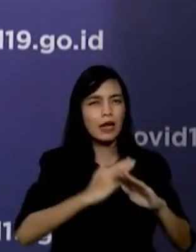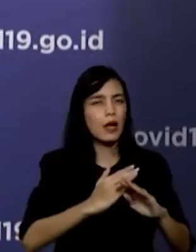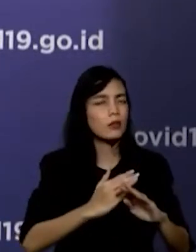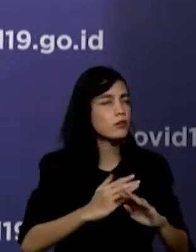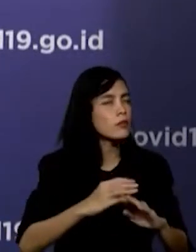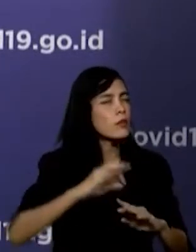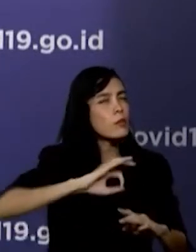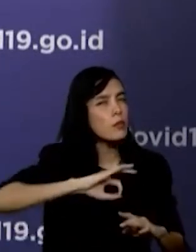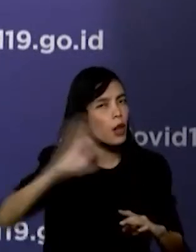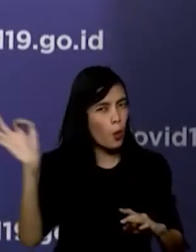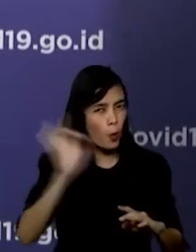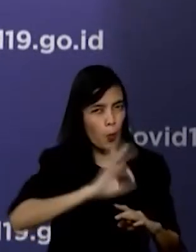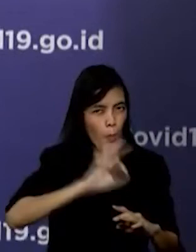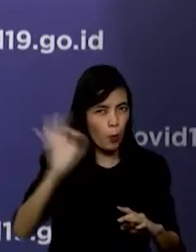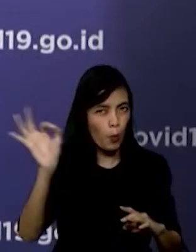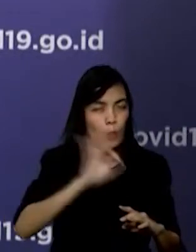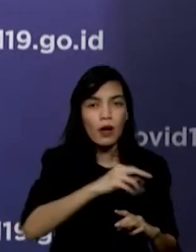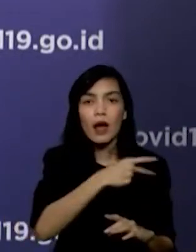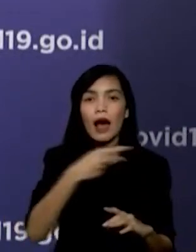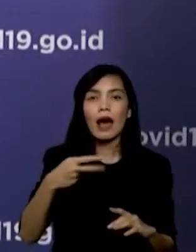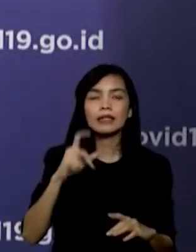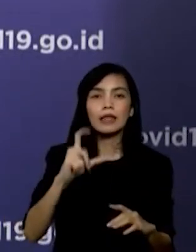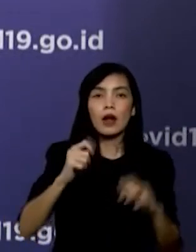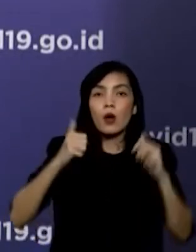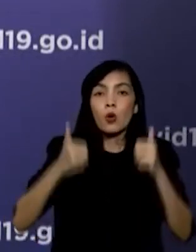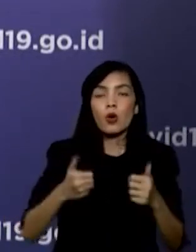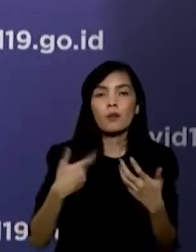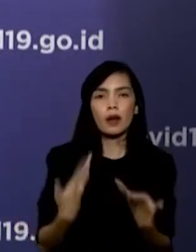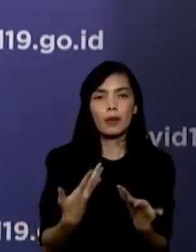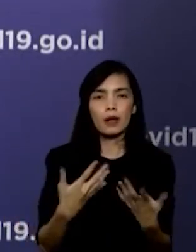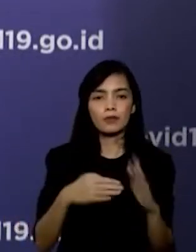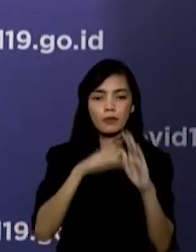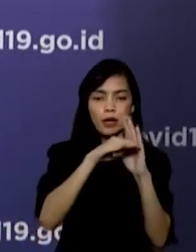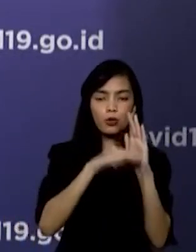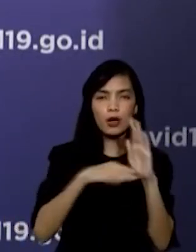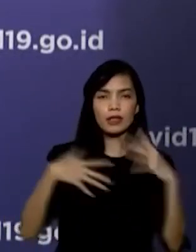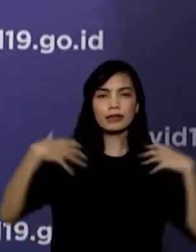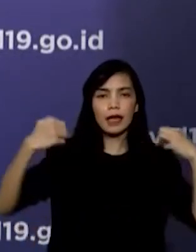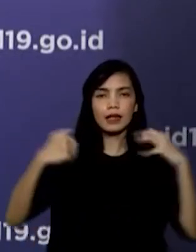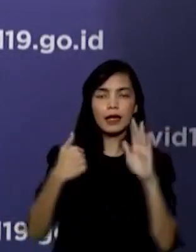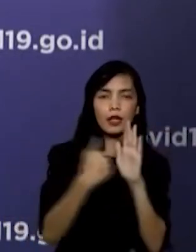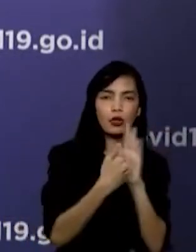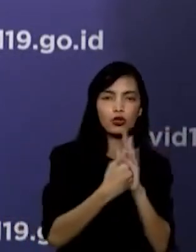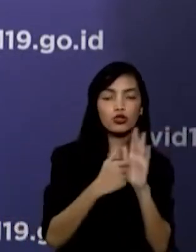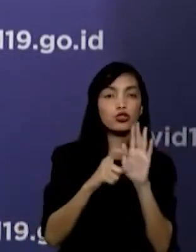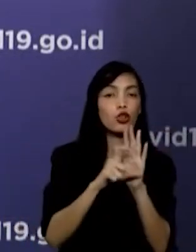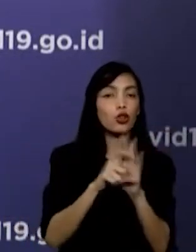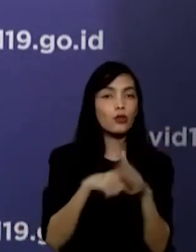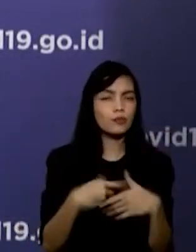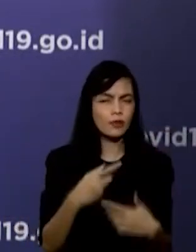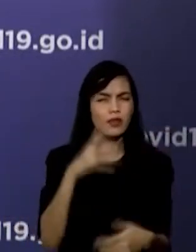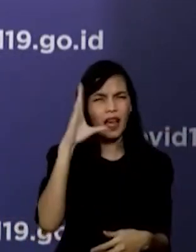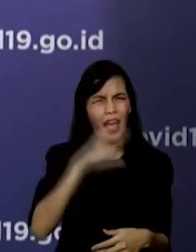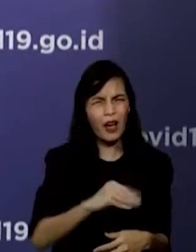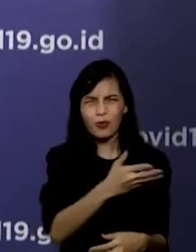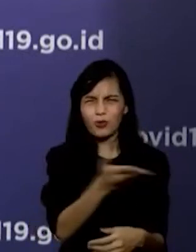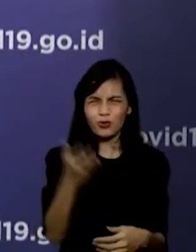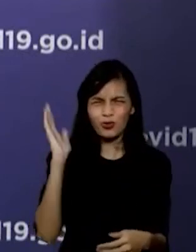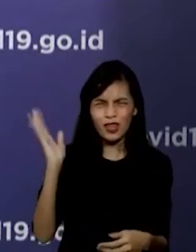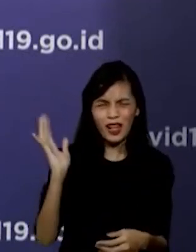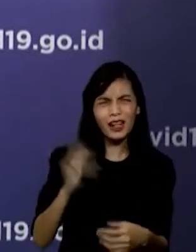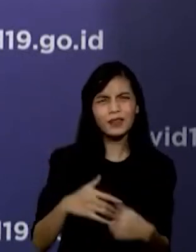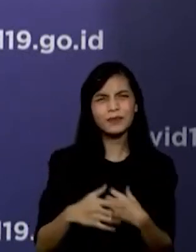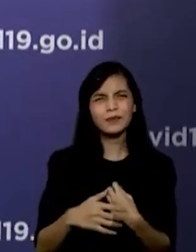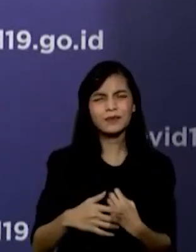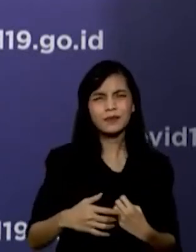Maka, cara terbaik adalah tentu dengan menerapkan protokol kesehatan, seperti tentunya yang sudah kita sama-sama